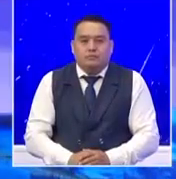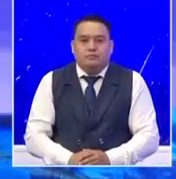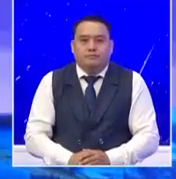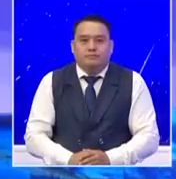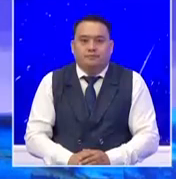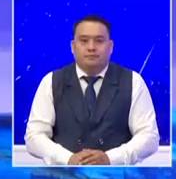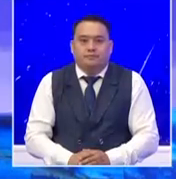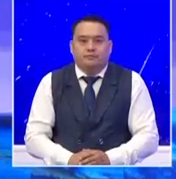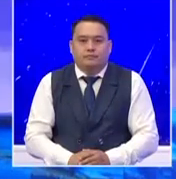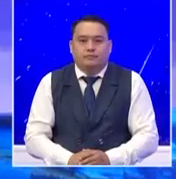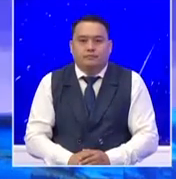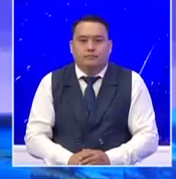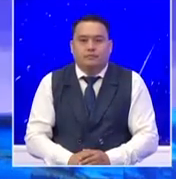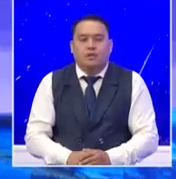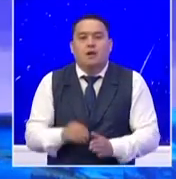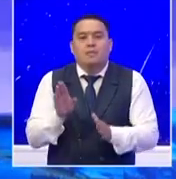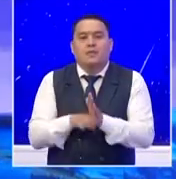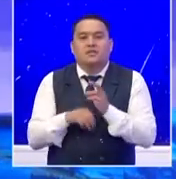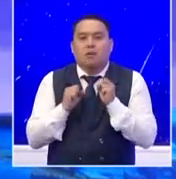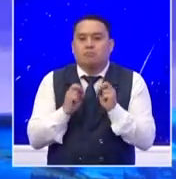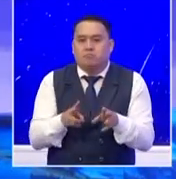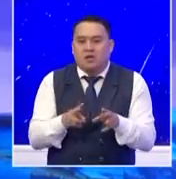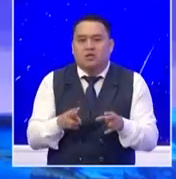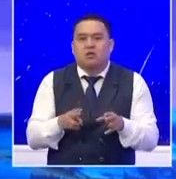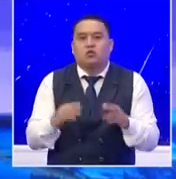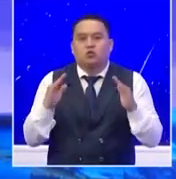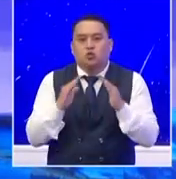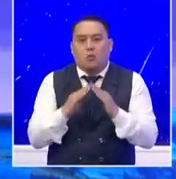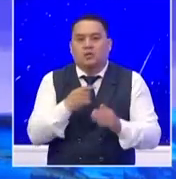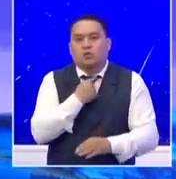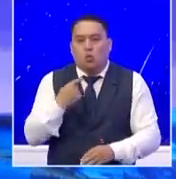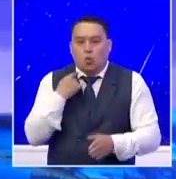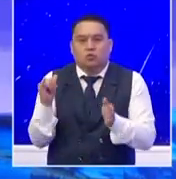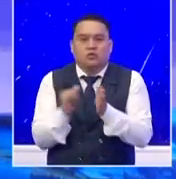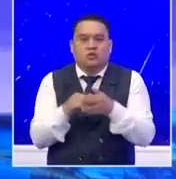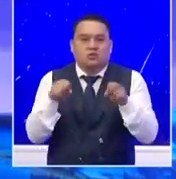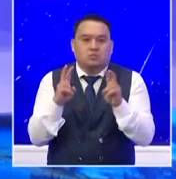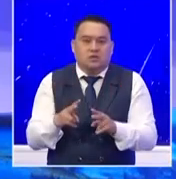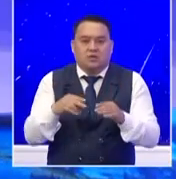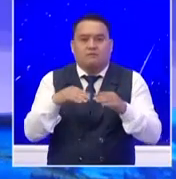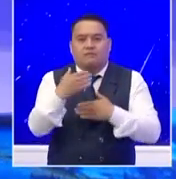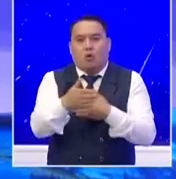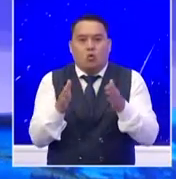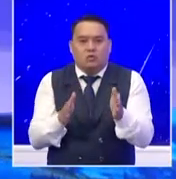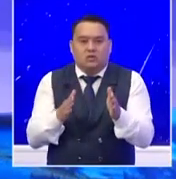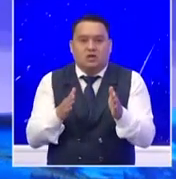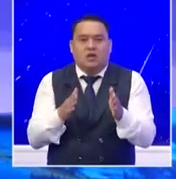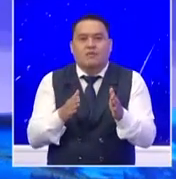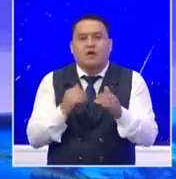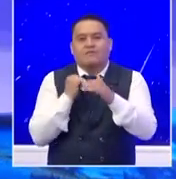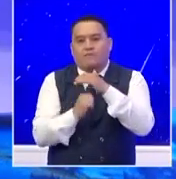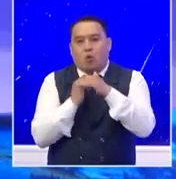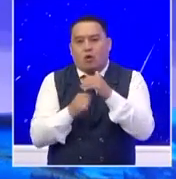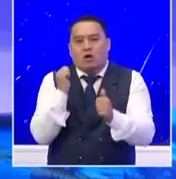Продолжаем выпуск. Безопасность превыше всего. У входа дома журналистов города Талдыкурган установили специальный дезинфицирующий тоннель. Теперь